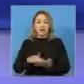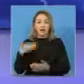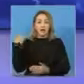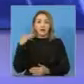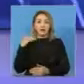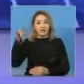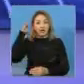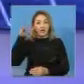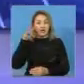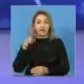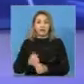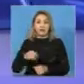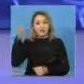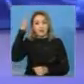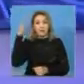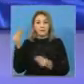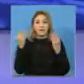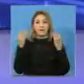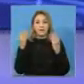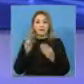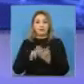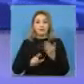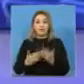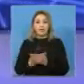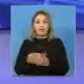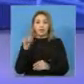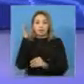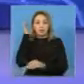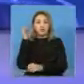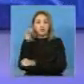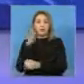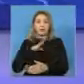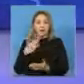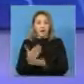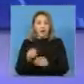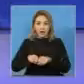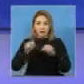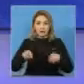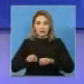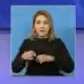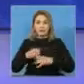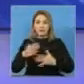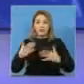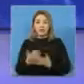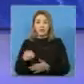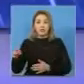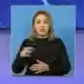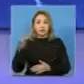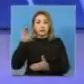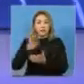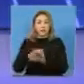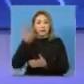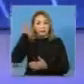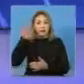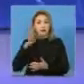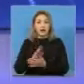Ақтөбеде қазақтың бас ақыны Абай Құнанбайұлының еңселі ескерткіші бой көтерді. Оның ашылу салтанатына республикамызға танымал